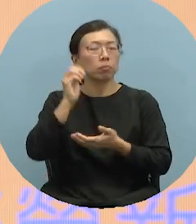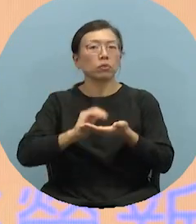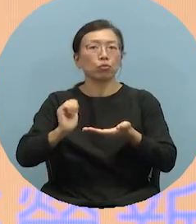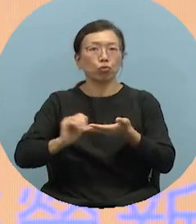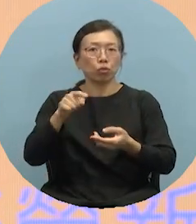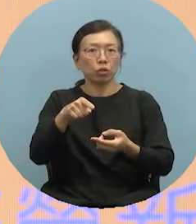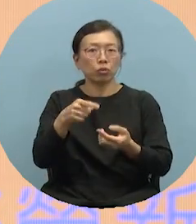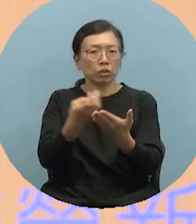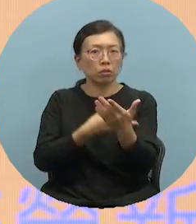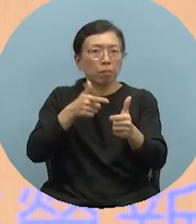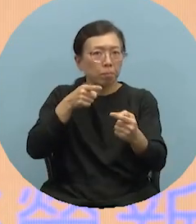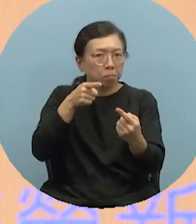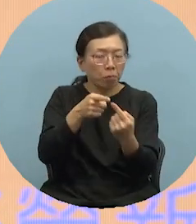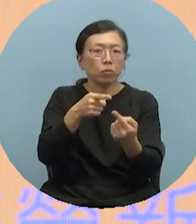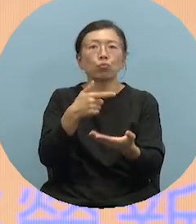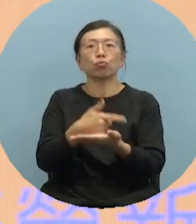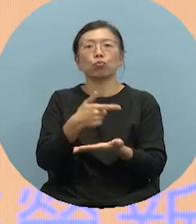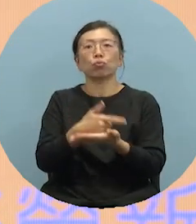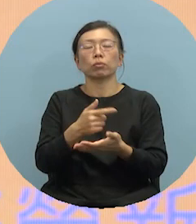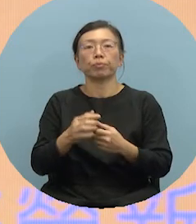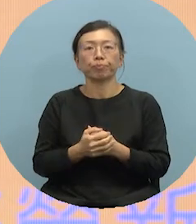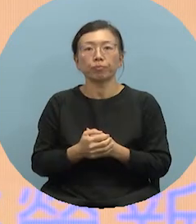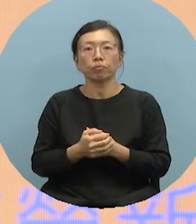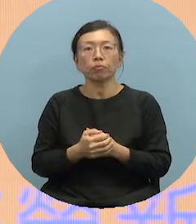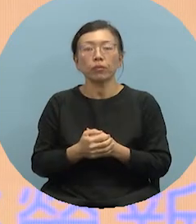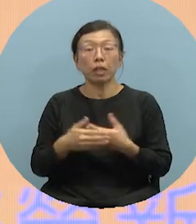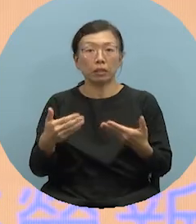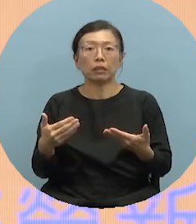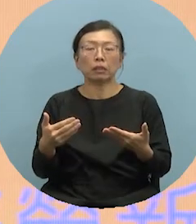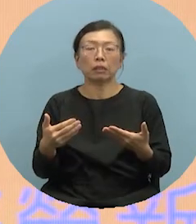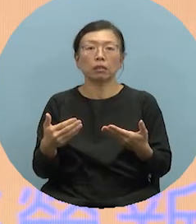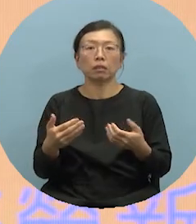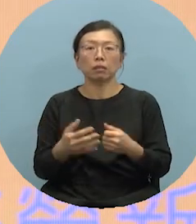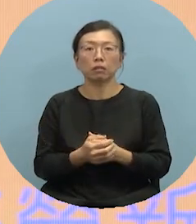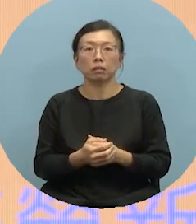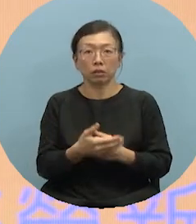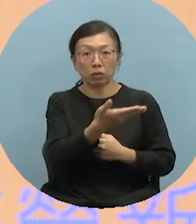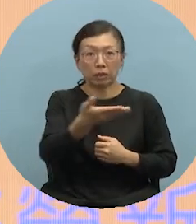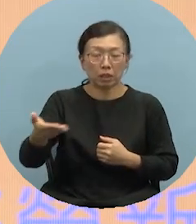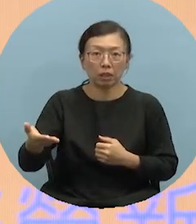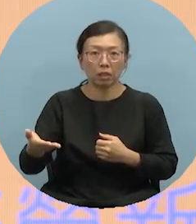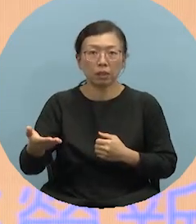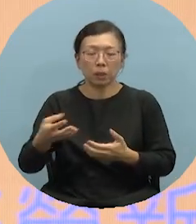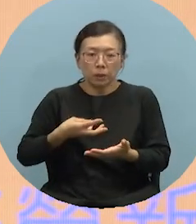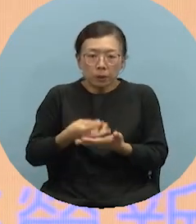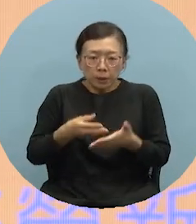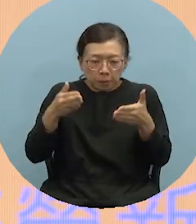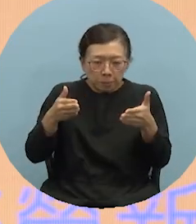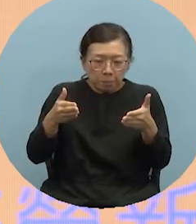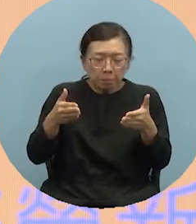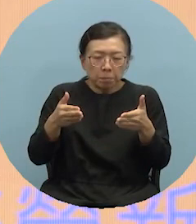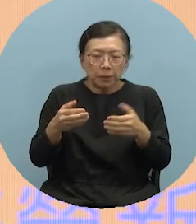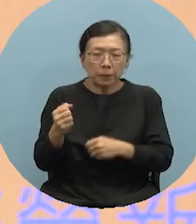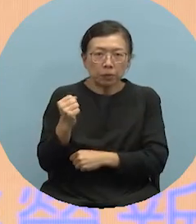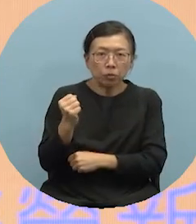目標係乜嘢。我哋認為咧，喺而家呢個時候咧，大家都係聚精會神拼經濟，將